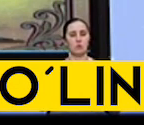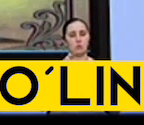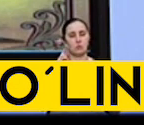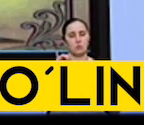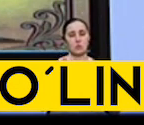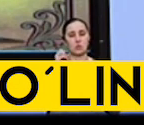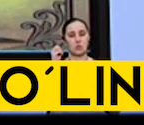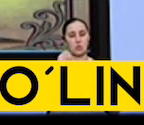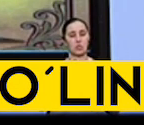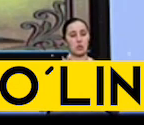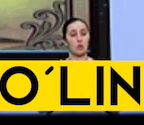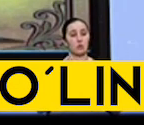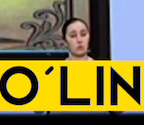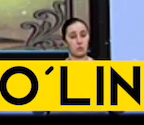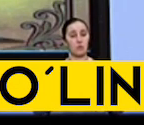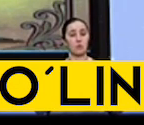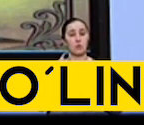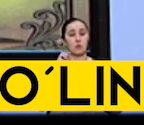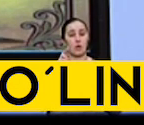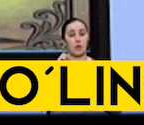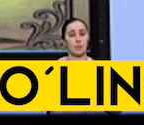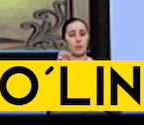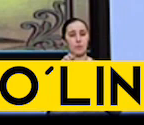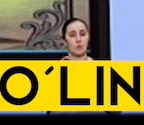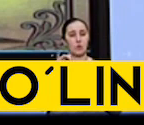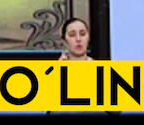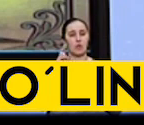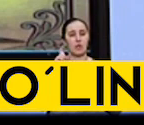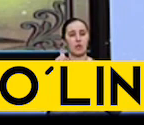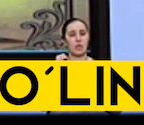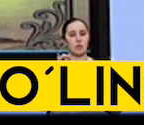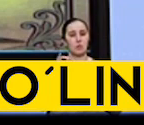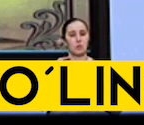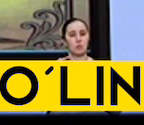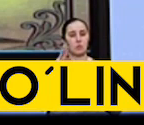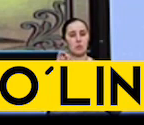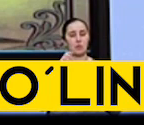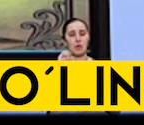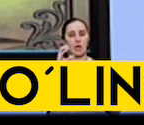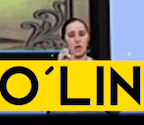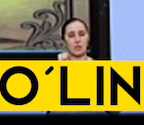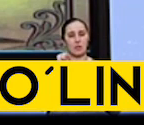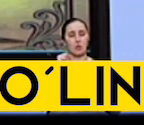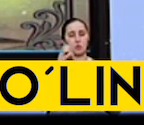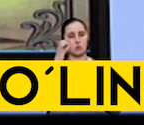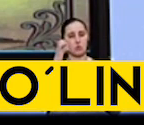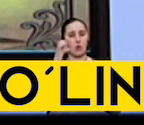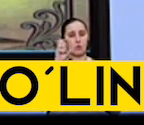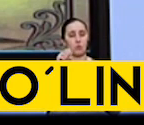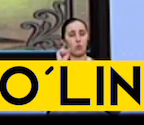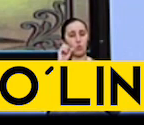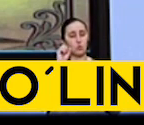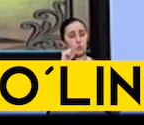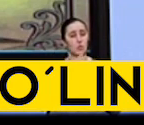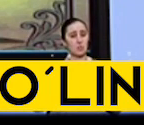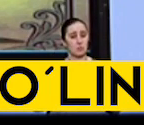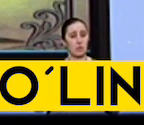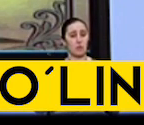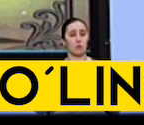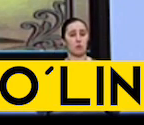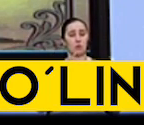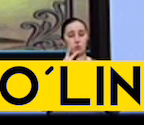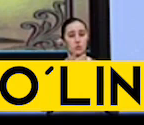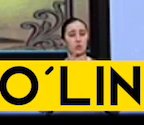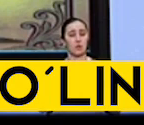topganlar. Abduqodir Haytmetov adabiyotshunos, olim, O'zbekistonda xizmat ko'rsatgan